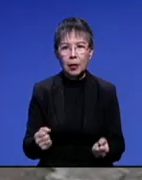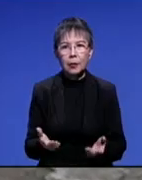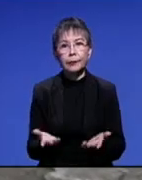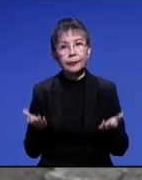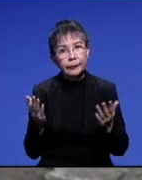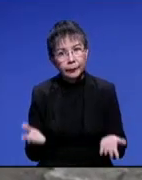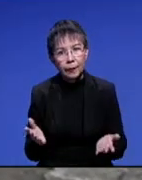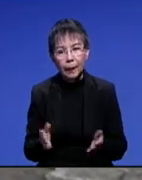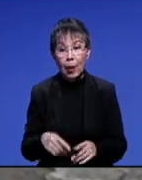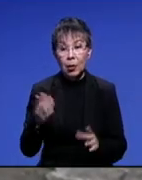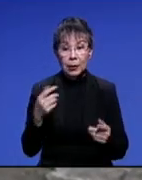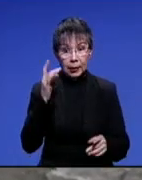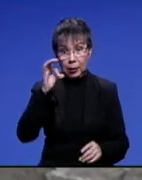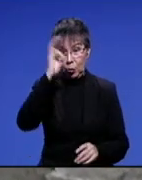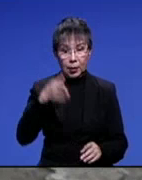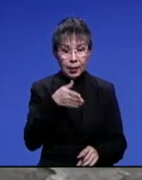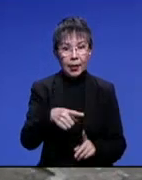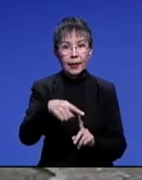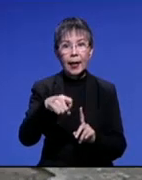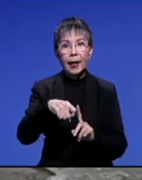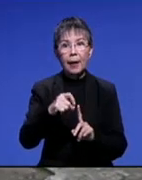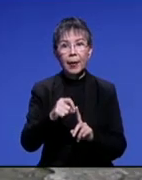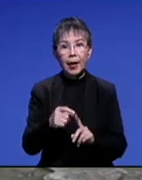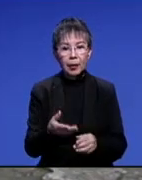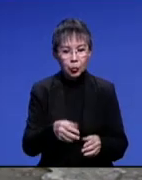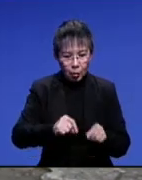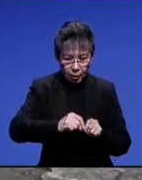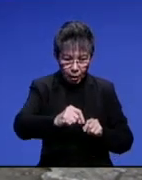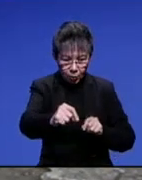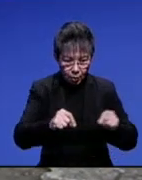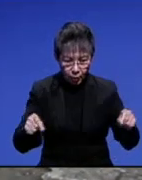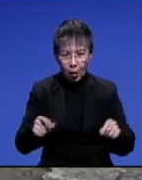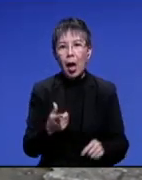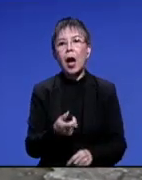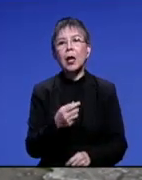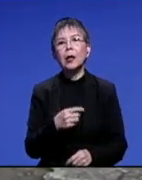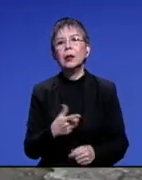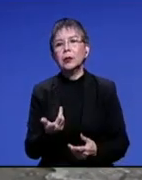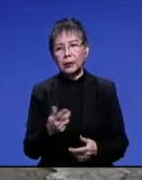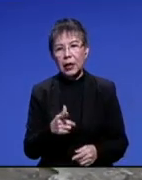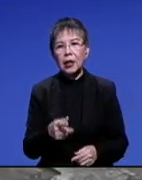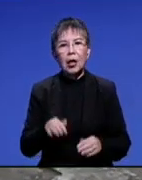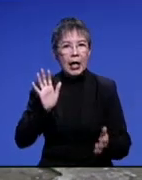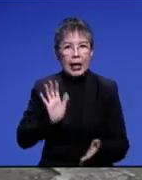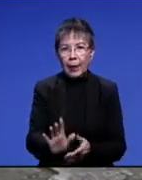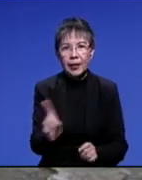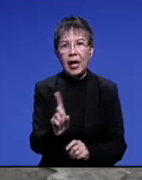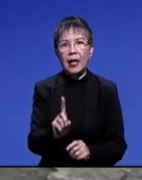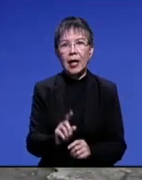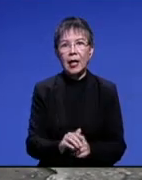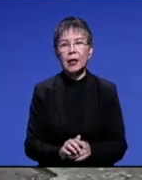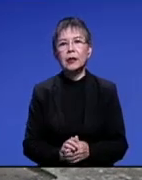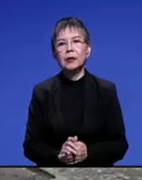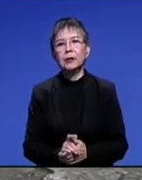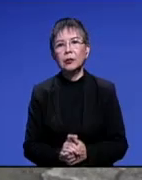pada saat di TKP itu adalah marka langsung atau marka tidak terputus. Jadi seharusnya tidak boleh mendahului di